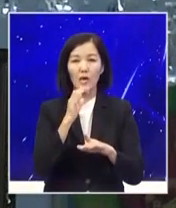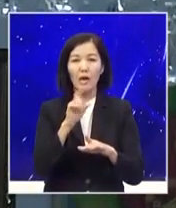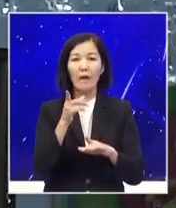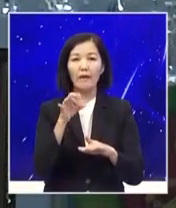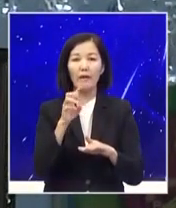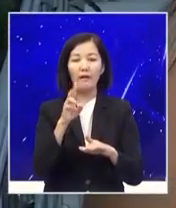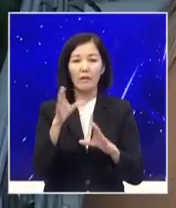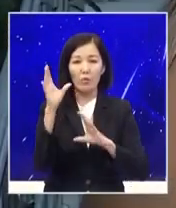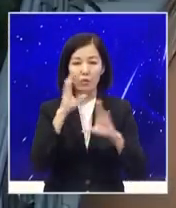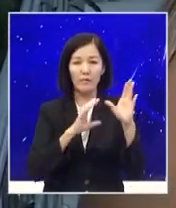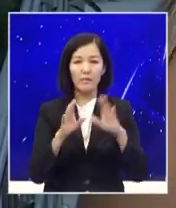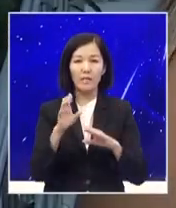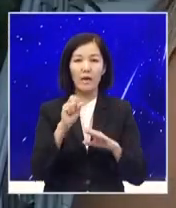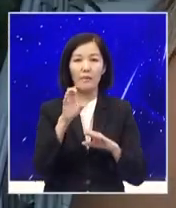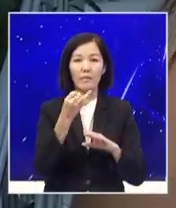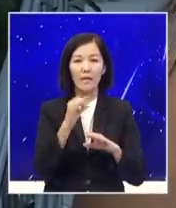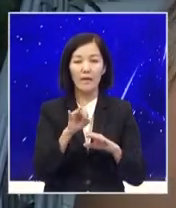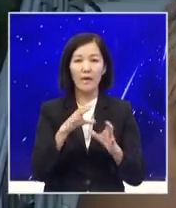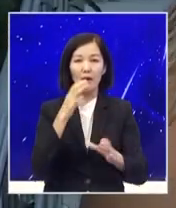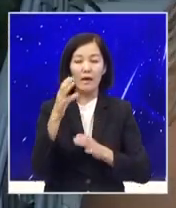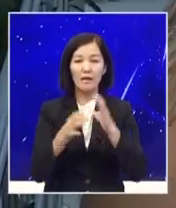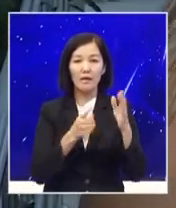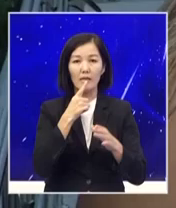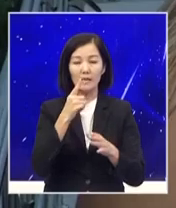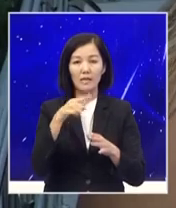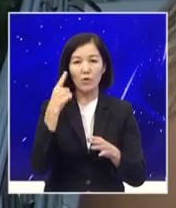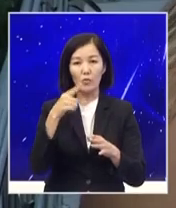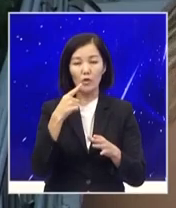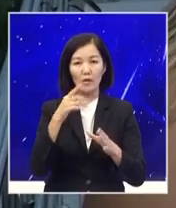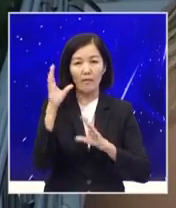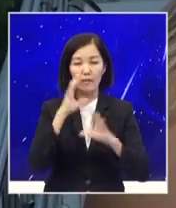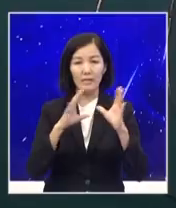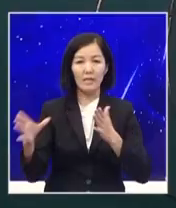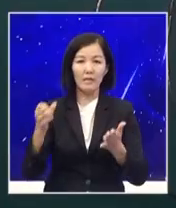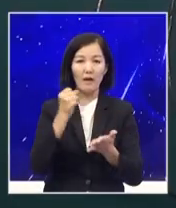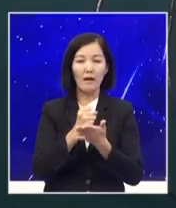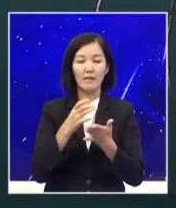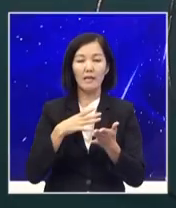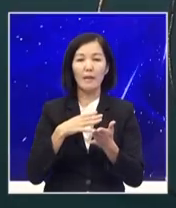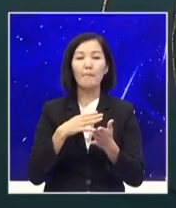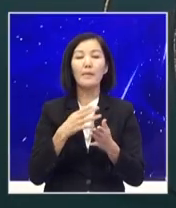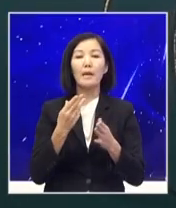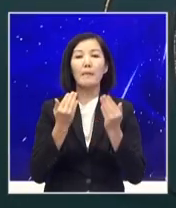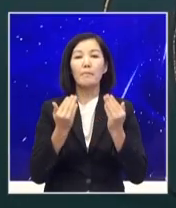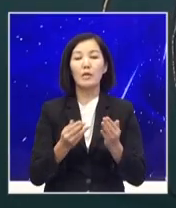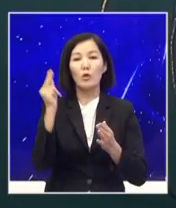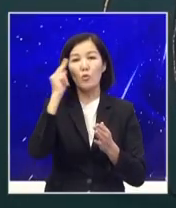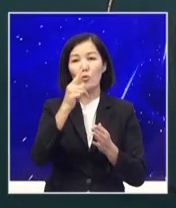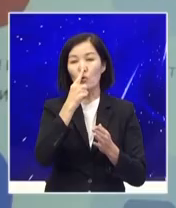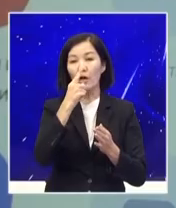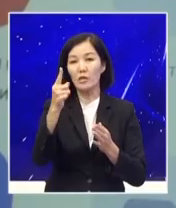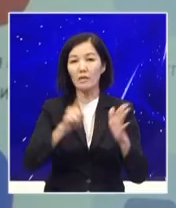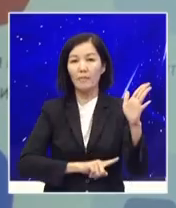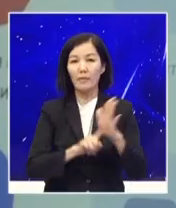университетіне, Абылайхан атындағы халықаралық тілдер университетіне тағайындалды. Сондай-ақ, биыл оқу жылы қашықтықтан